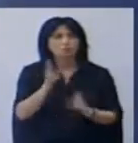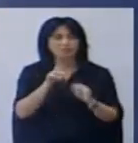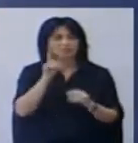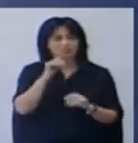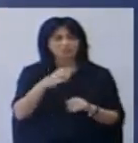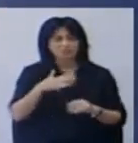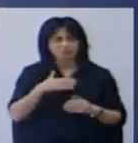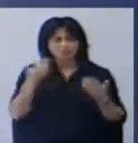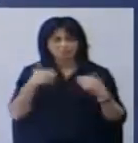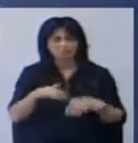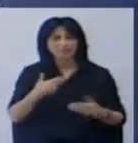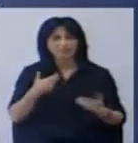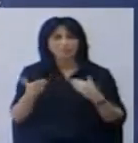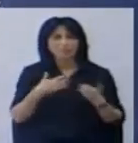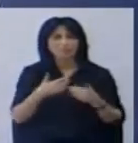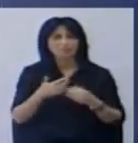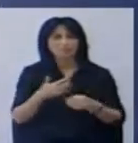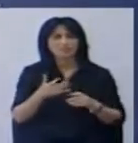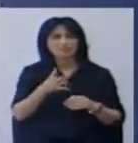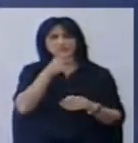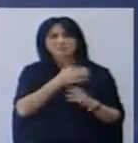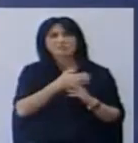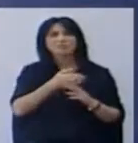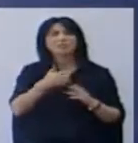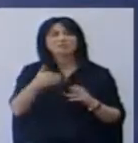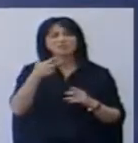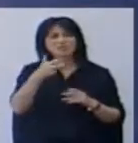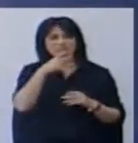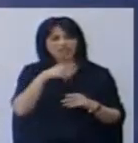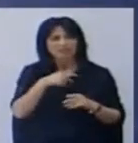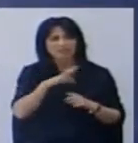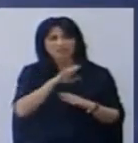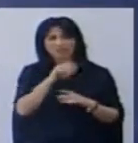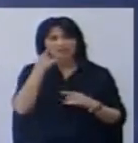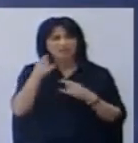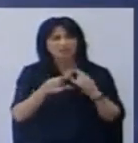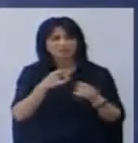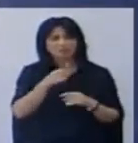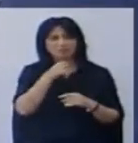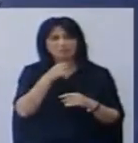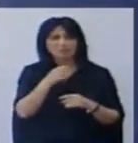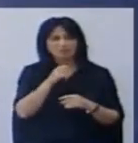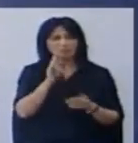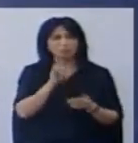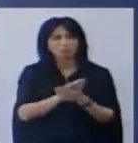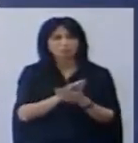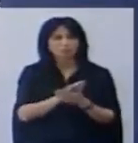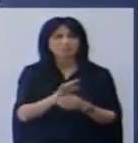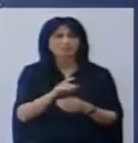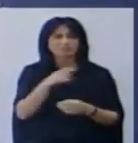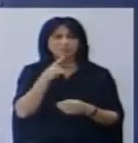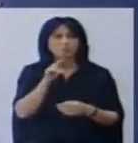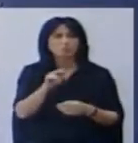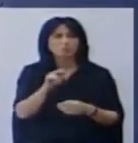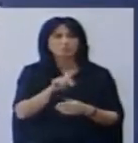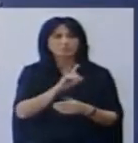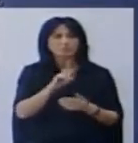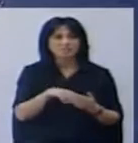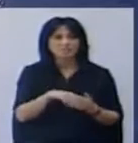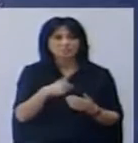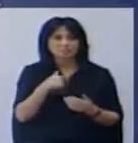იცის ჩემი დამოკიდებულება. 30 წელიწადია მე ყველა ეთერში, მასმედიაში მუდმივად ვაჟღერებ ფოთის